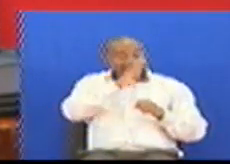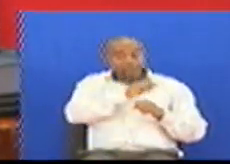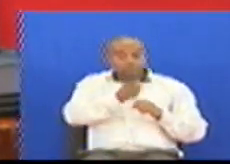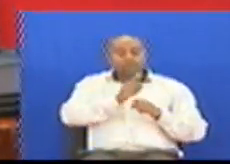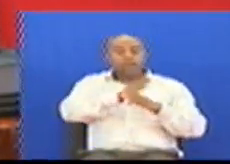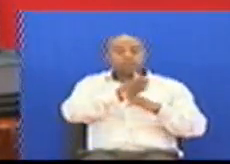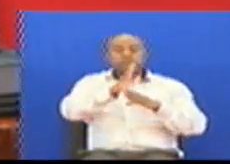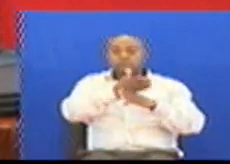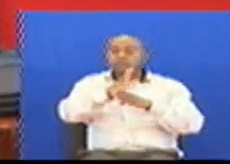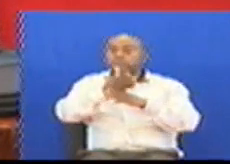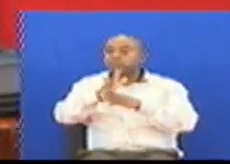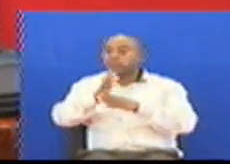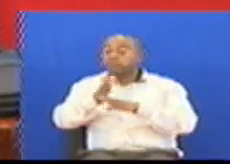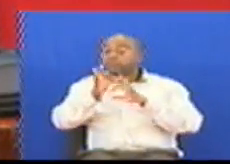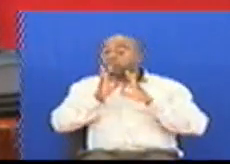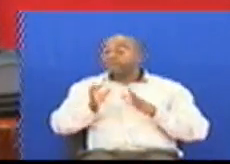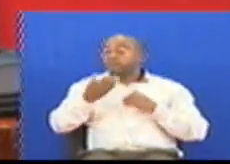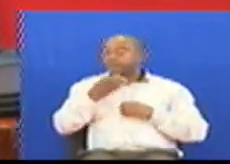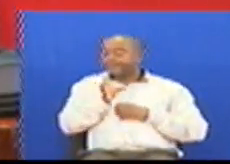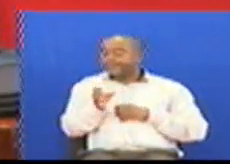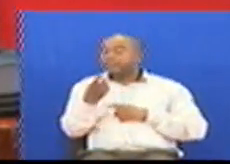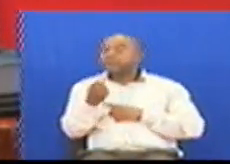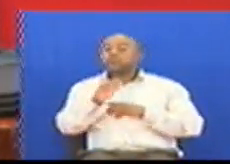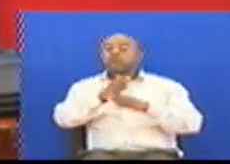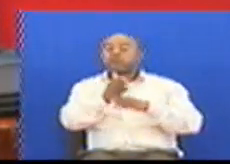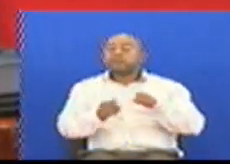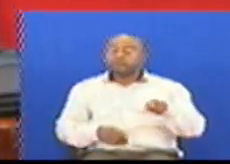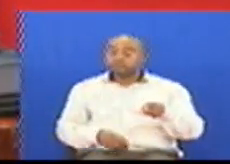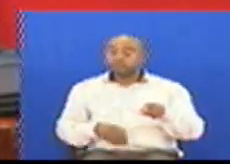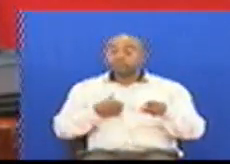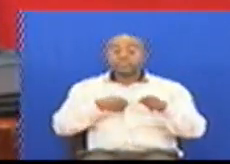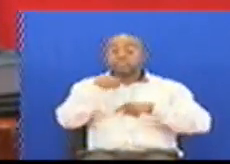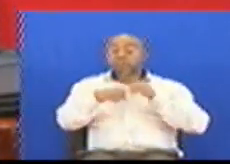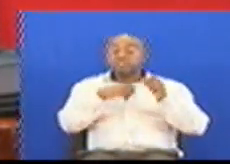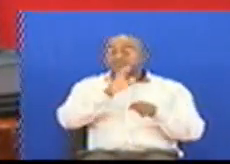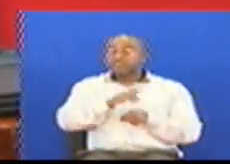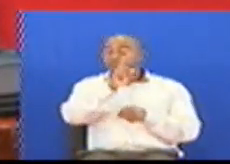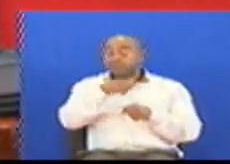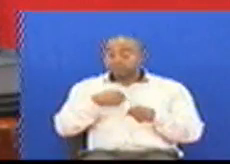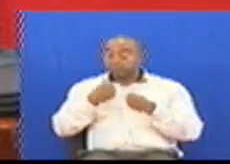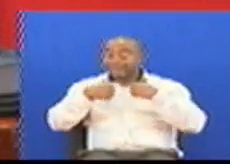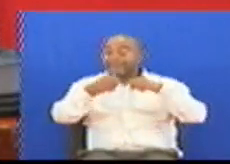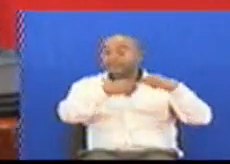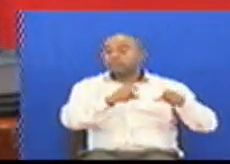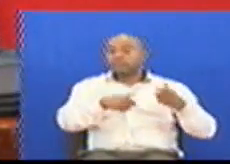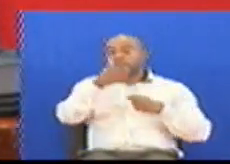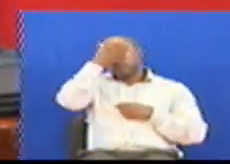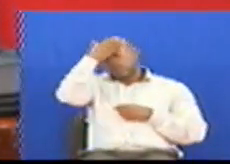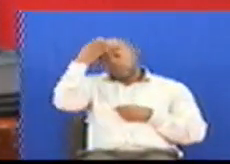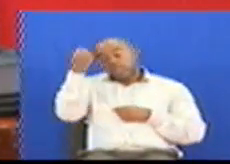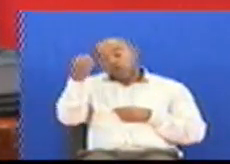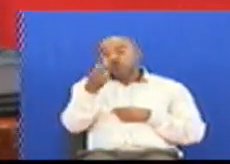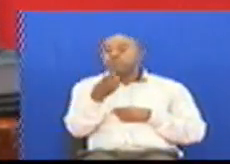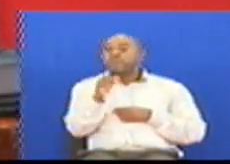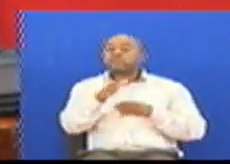hiyo naomba sana fedha ya matengenezo tuiweke. Miradi mingi huwa tunajenga huwa tunasahau kuweka fedha za matengenezo. Sasa naomba sana